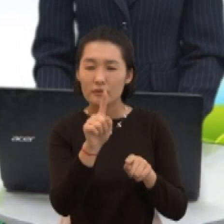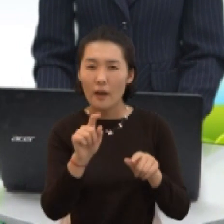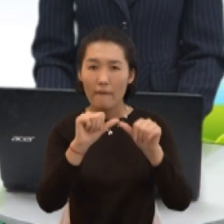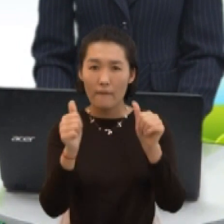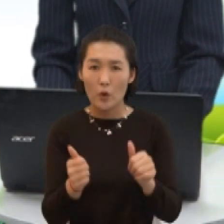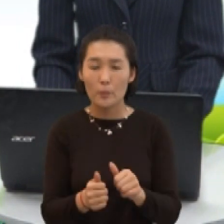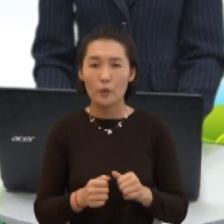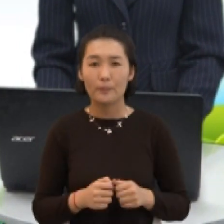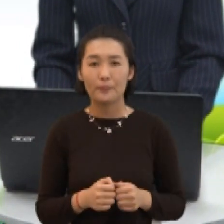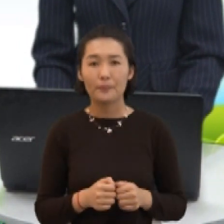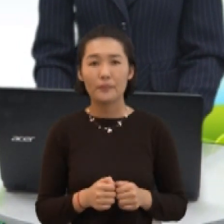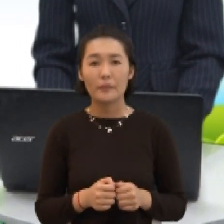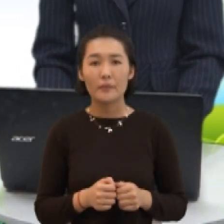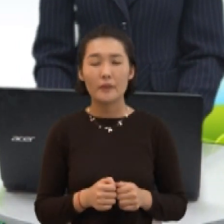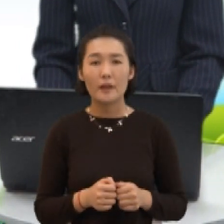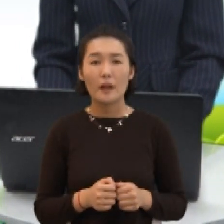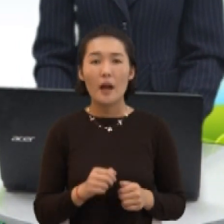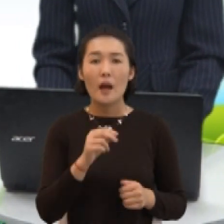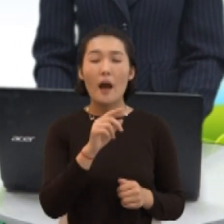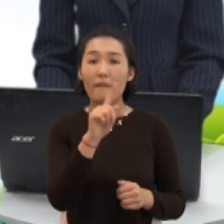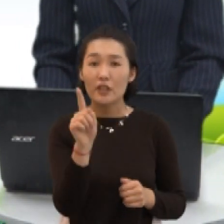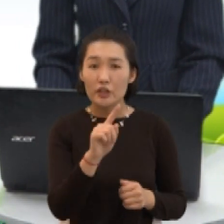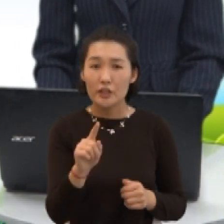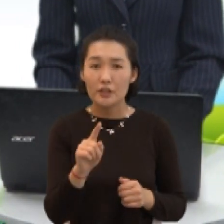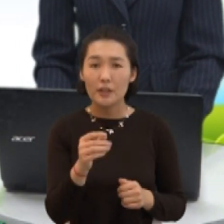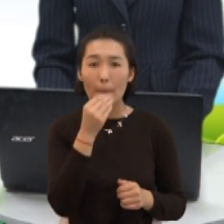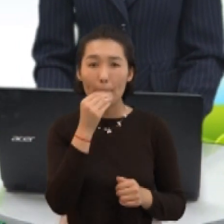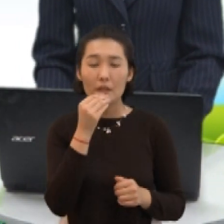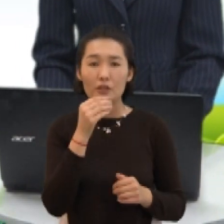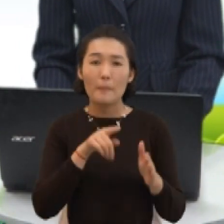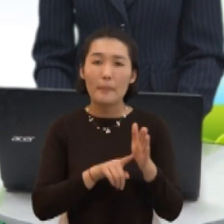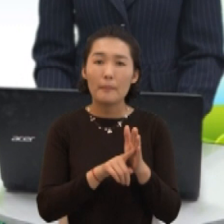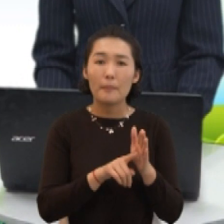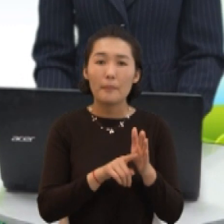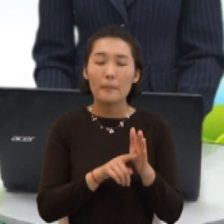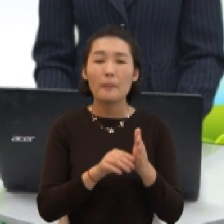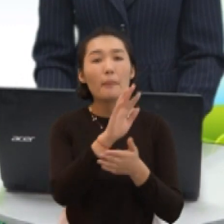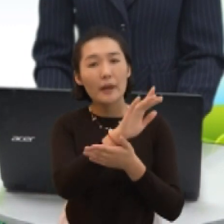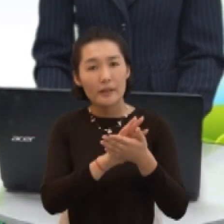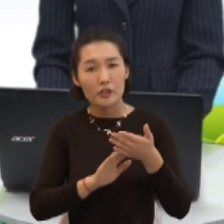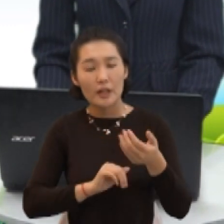В кишечнике пища продолжает перевариваться и помогает ей в этом печень.